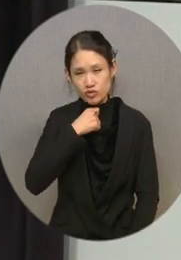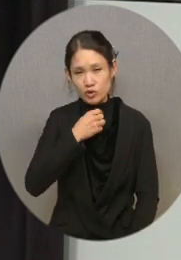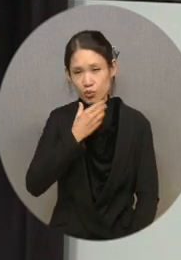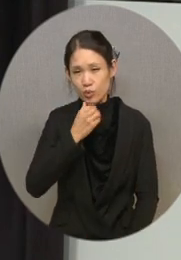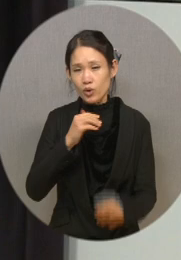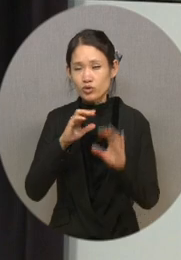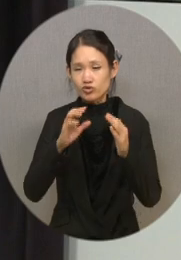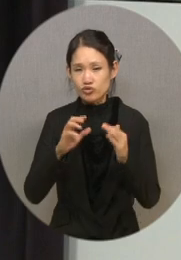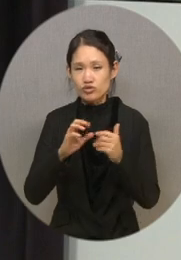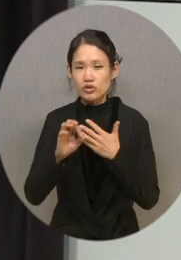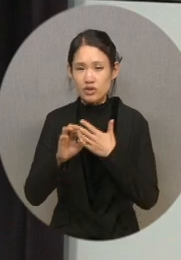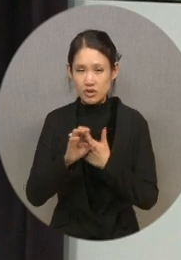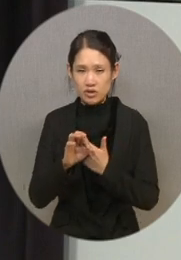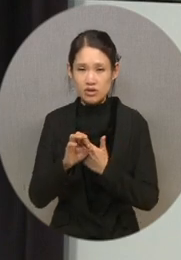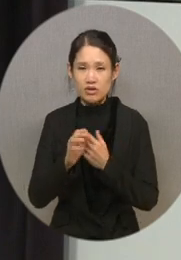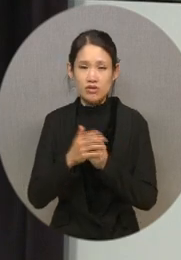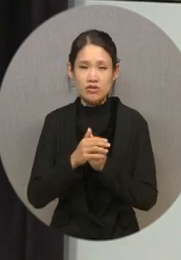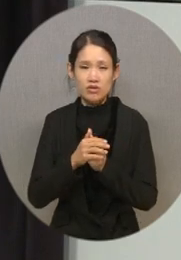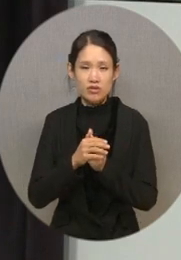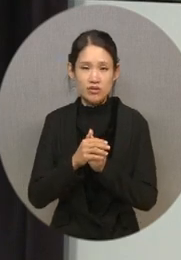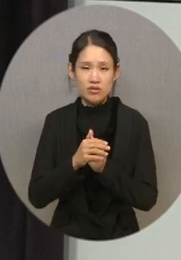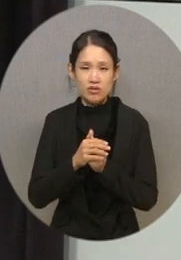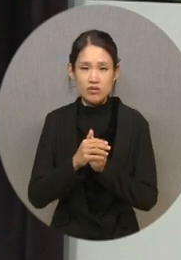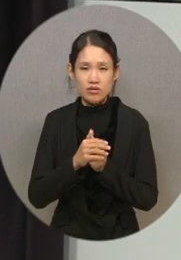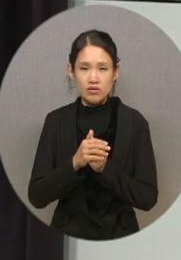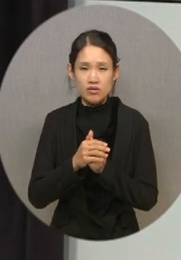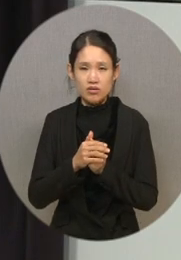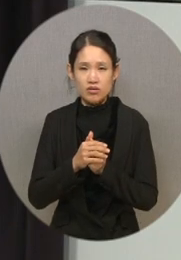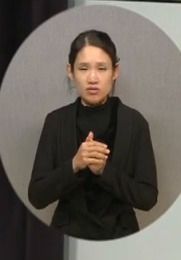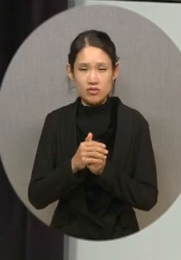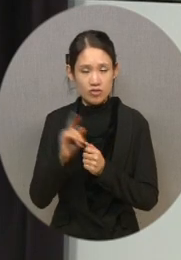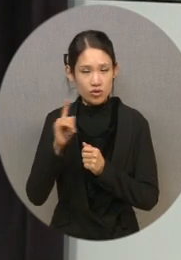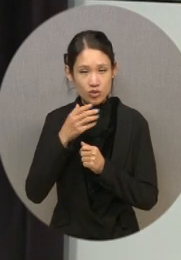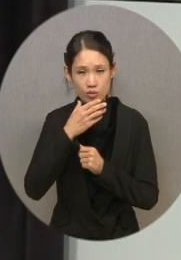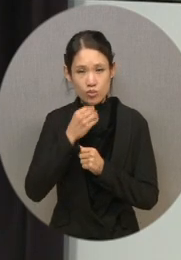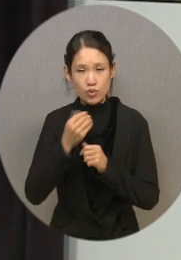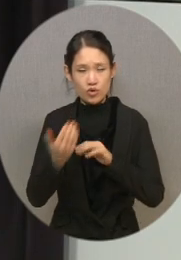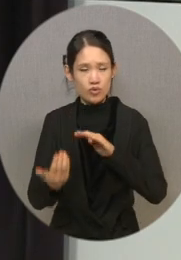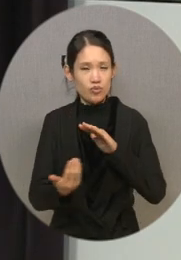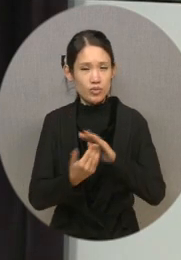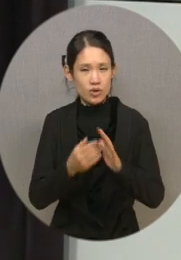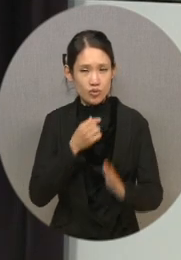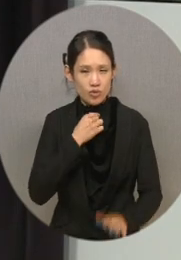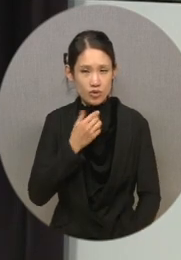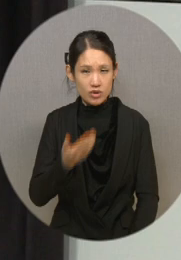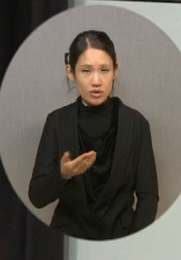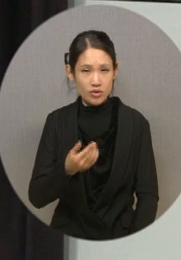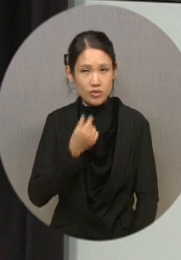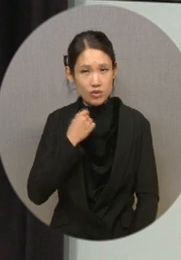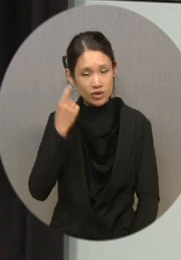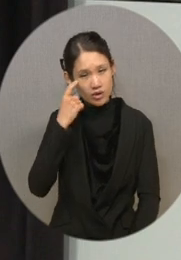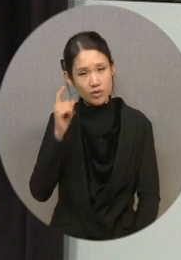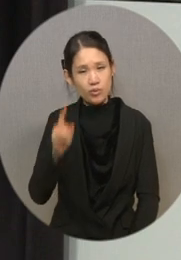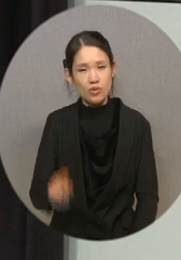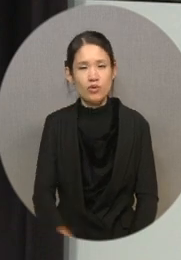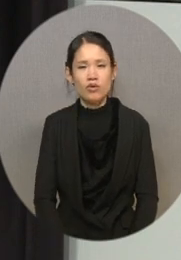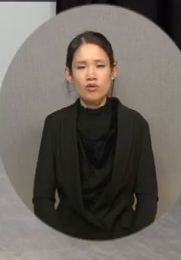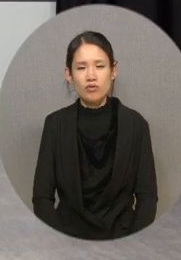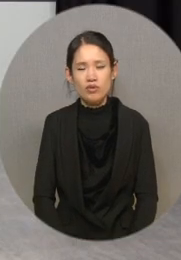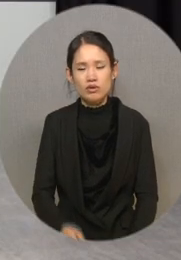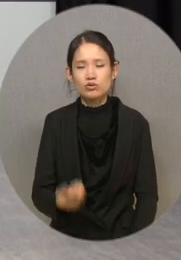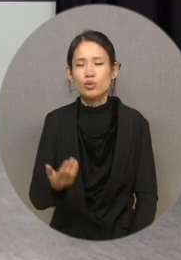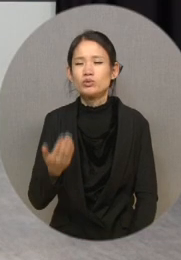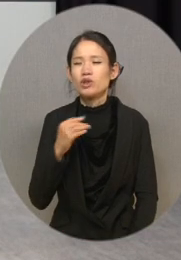국가라면 어떤 복지가 이루어진 것을 우선으로 생각하실까요? 그래서